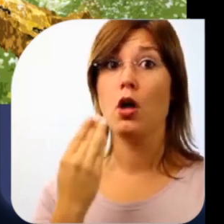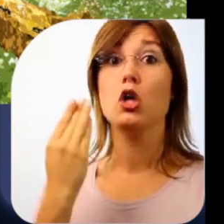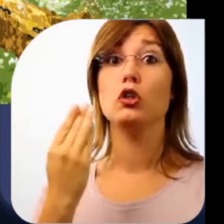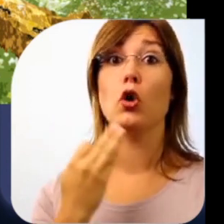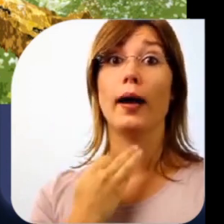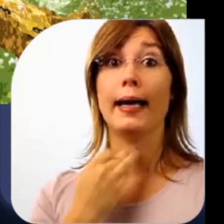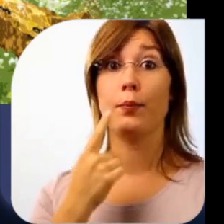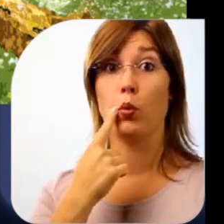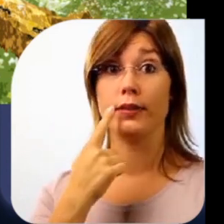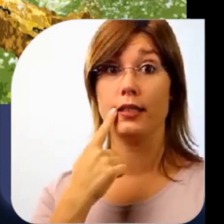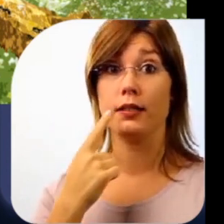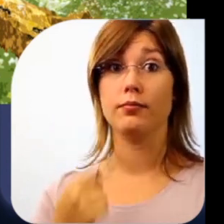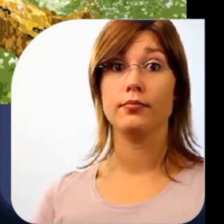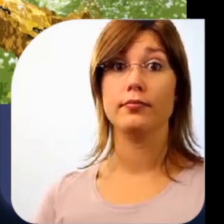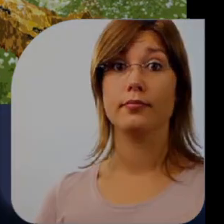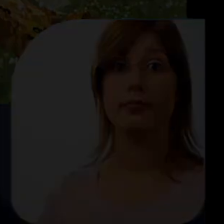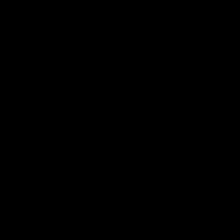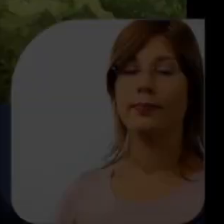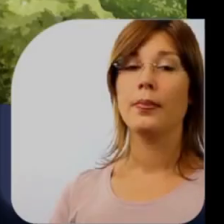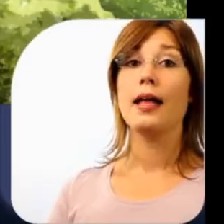Personne ne répondit.